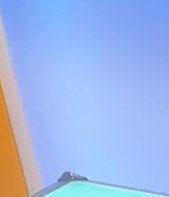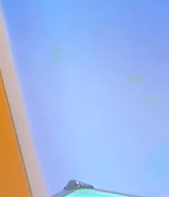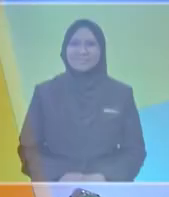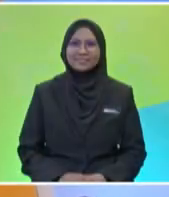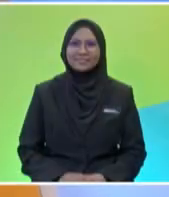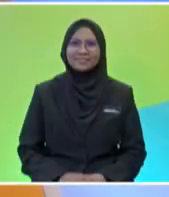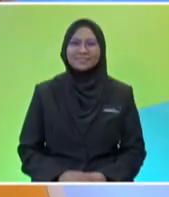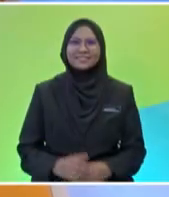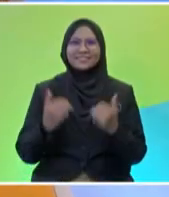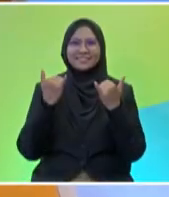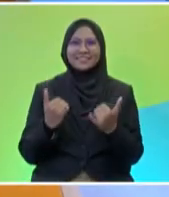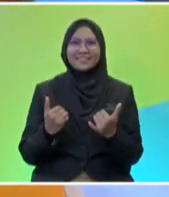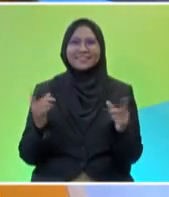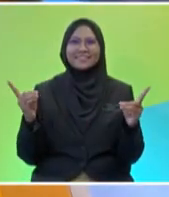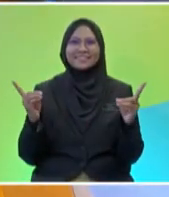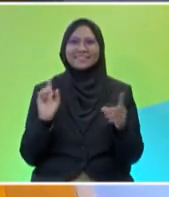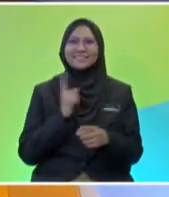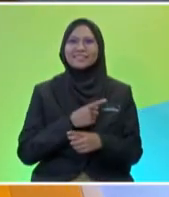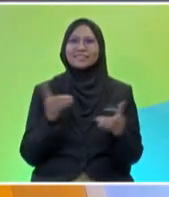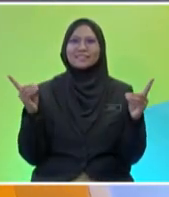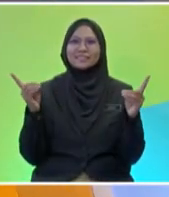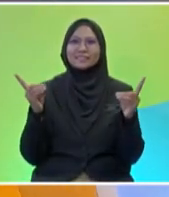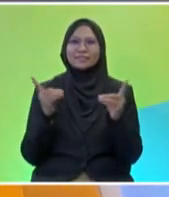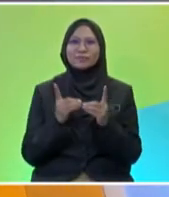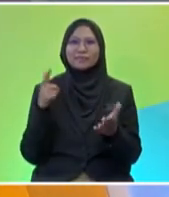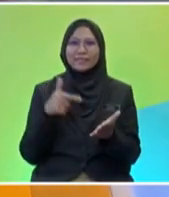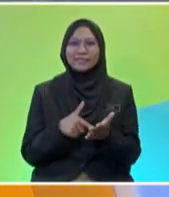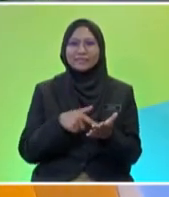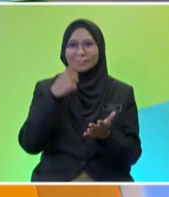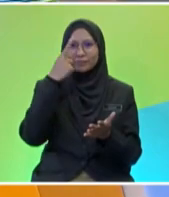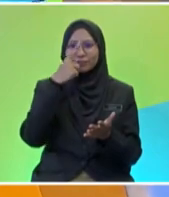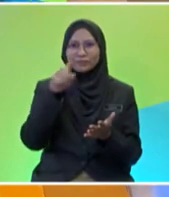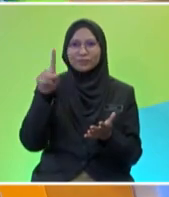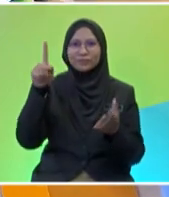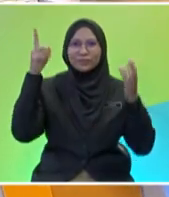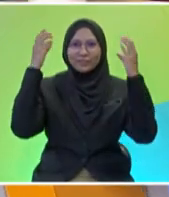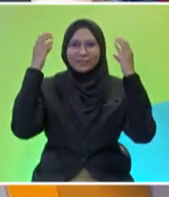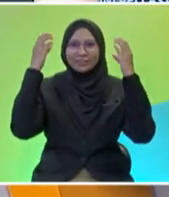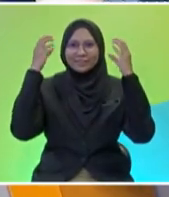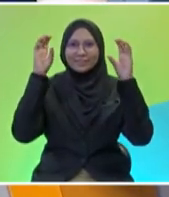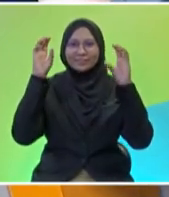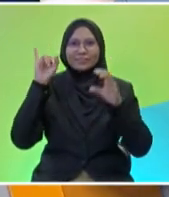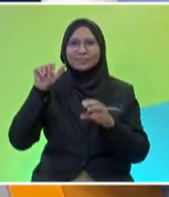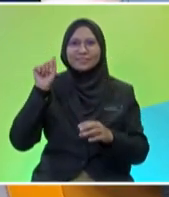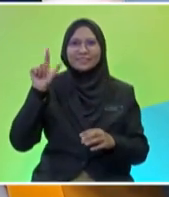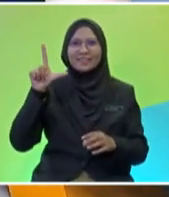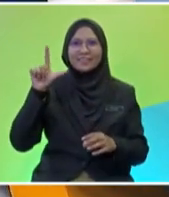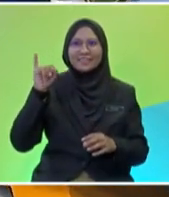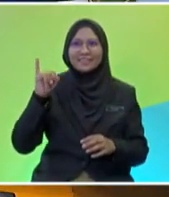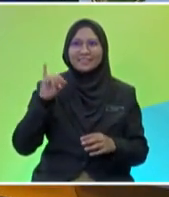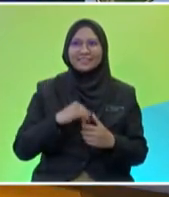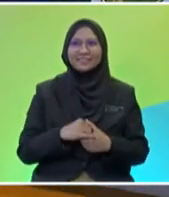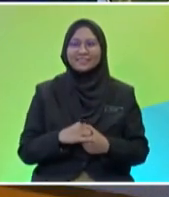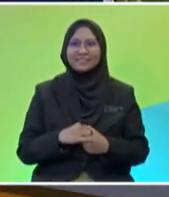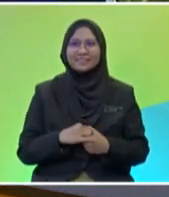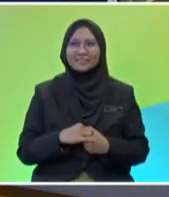kembali naik ke rancangan diri slot menengah rendah bersama saya Safika dan bila kita sebut tentang